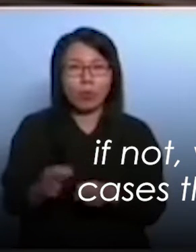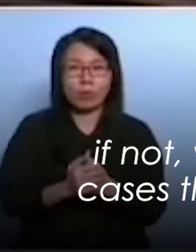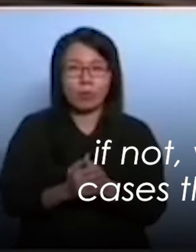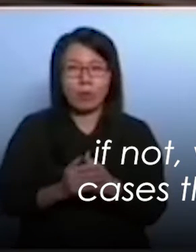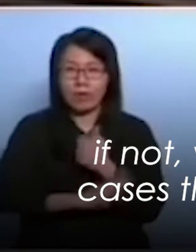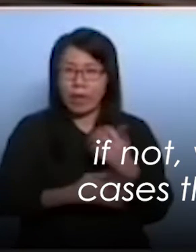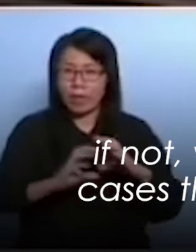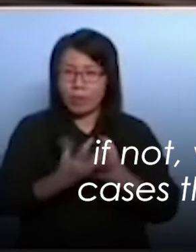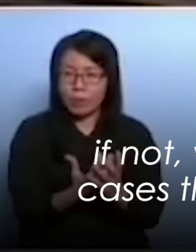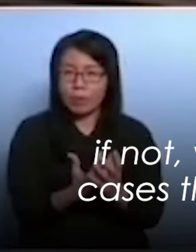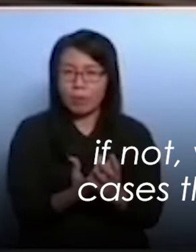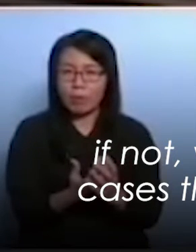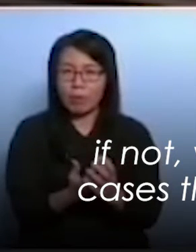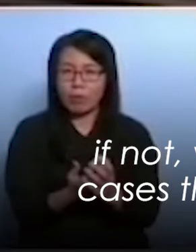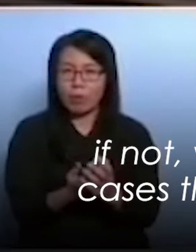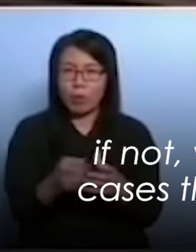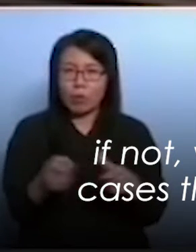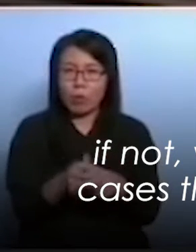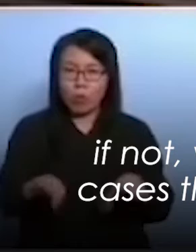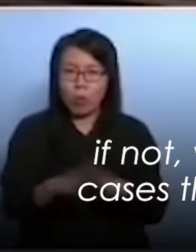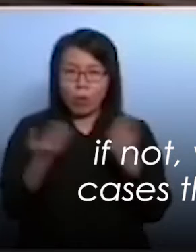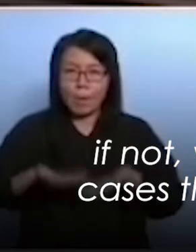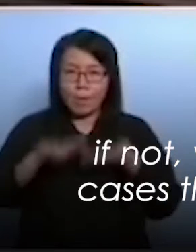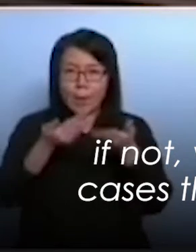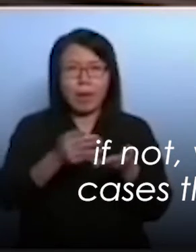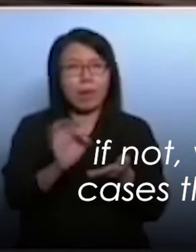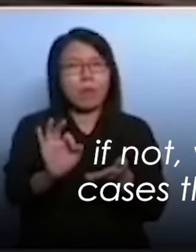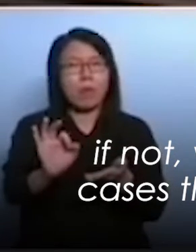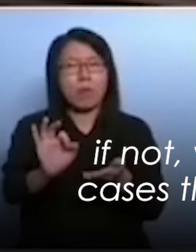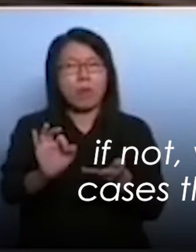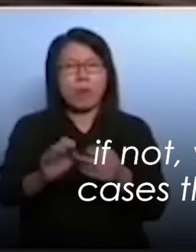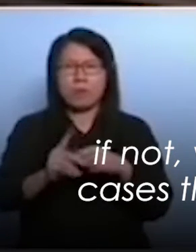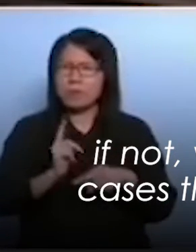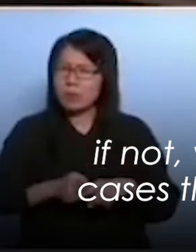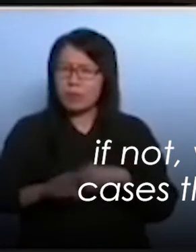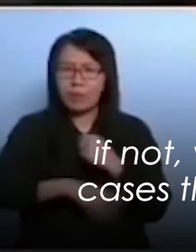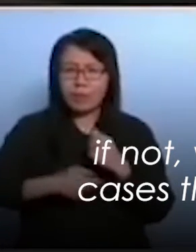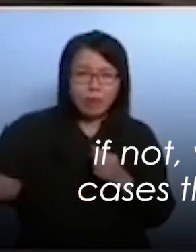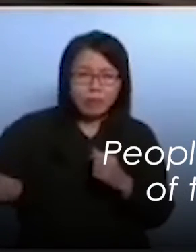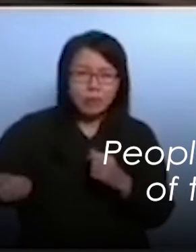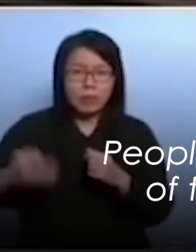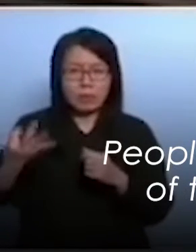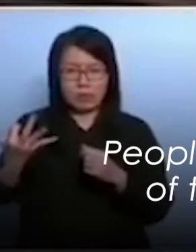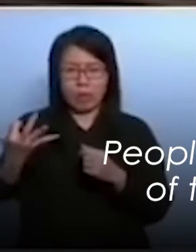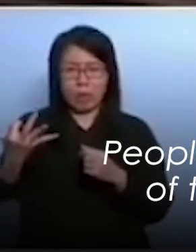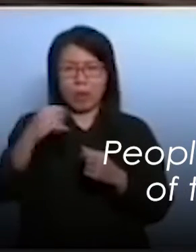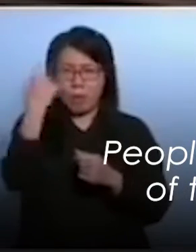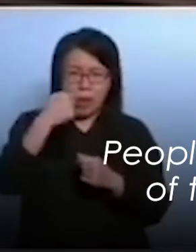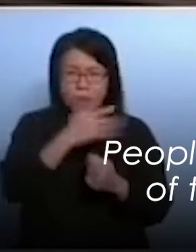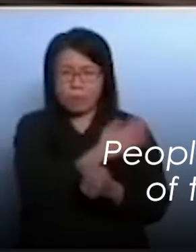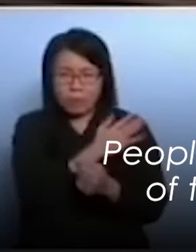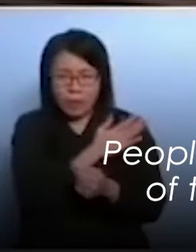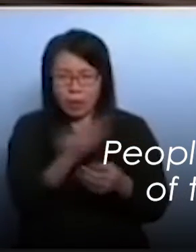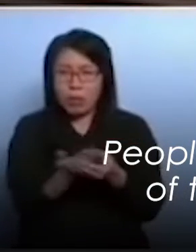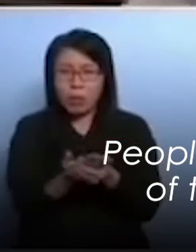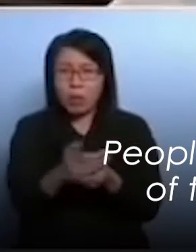從向公眾交代究竟而家呢三位法官係審緊乜嘢案件呢？我哋讀法律嘅人都